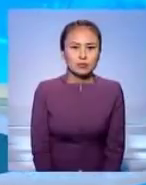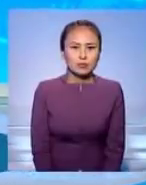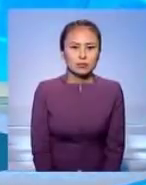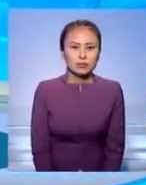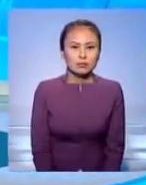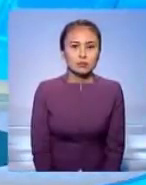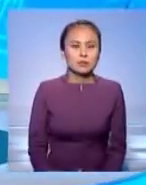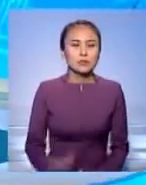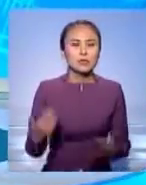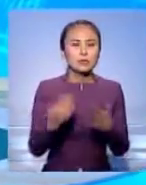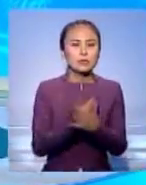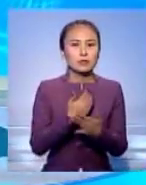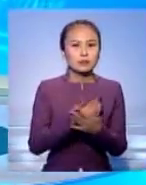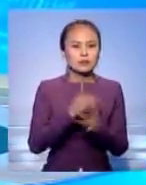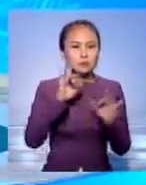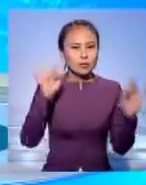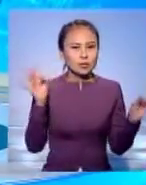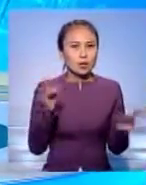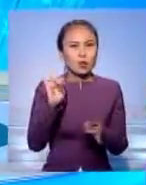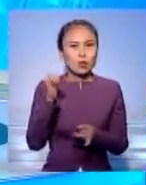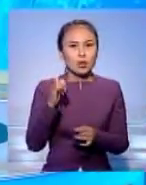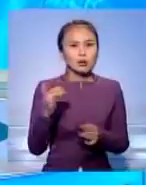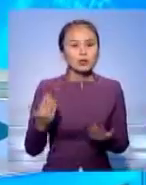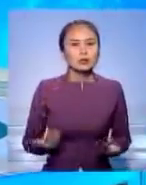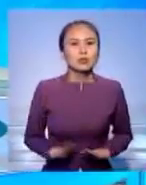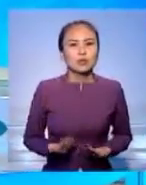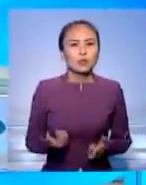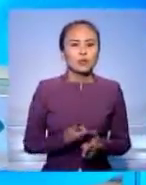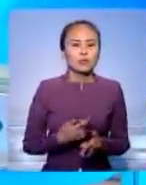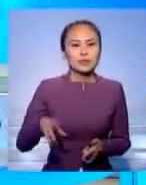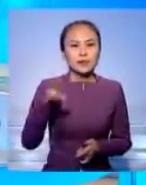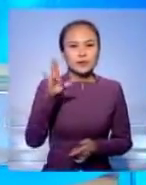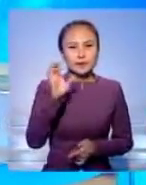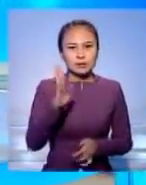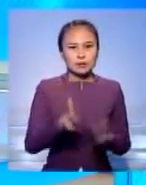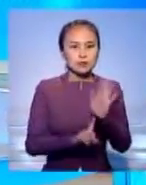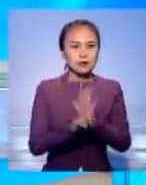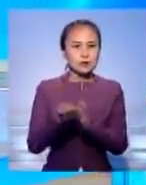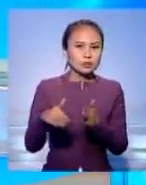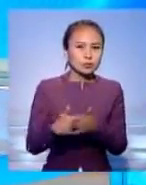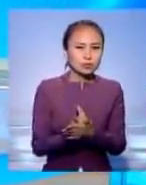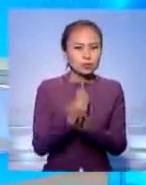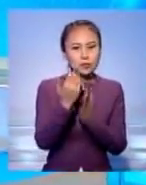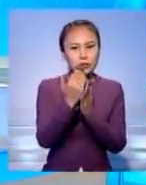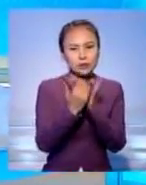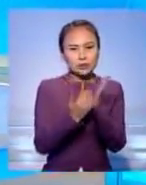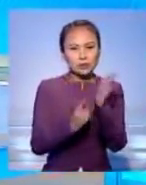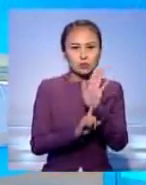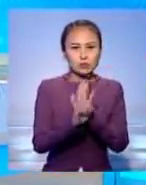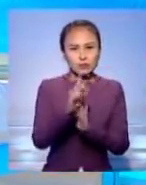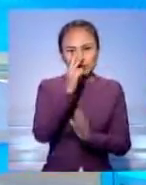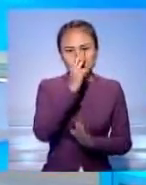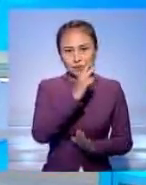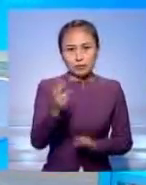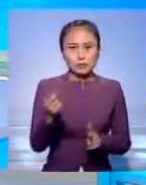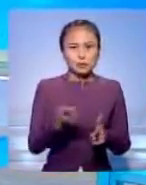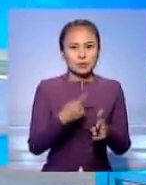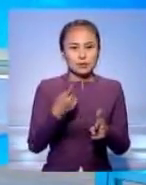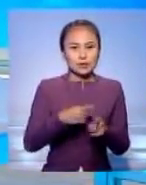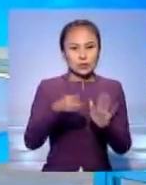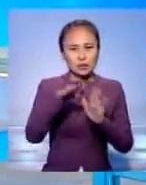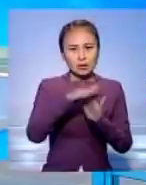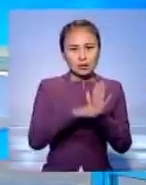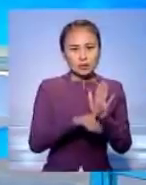Кел жаңалықтарына оралсақ. Орал шаһарының тұрғындары тұрғын үй коммуналдық шаруашылығын жаңғырту бағдарламасының шарапатын көріп, шапағатын сезініп